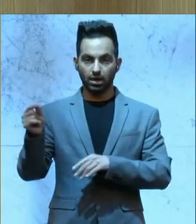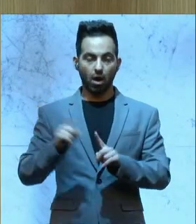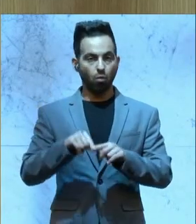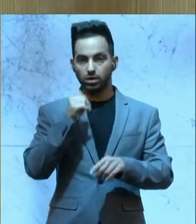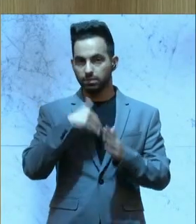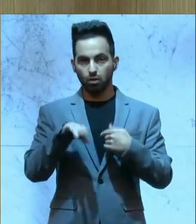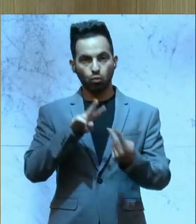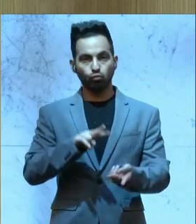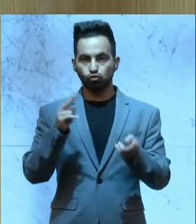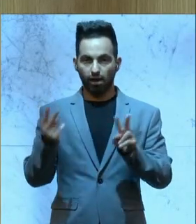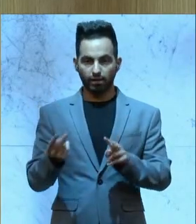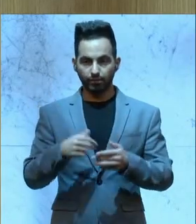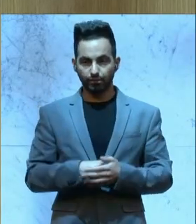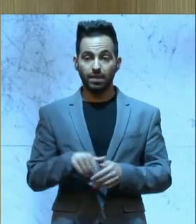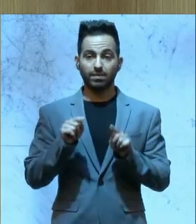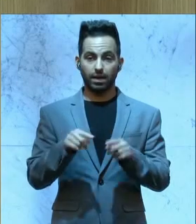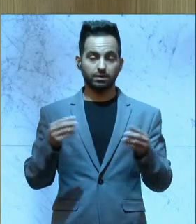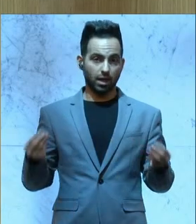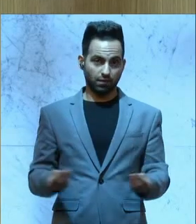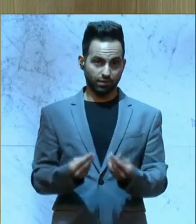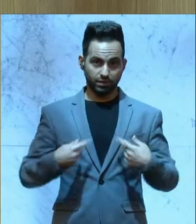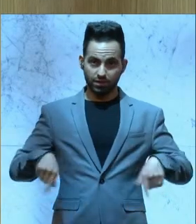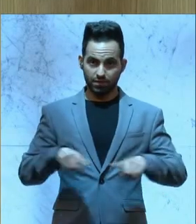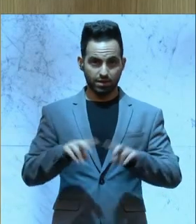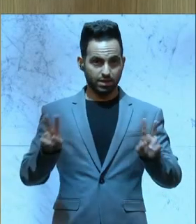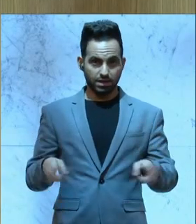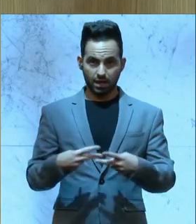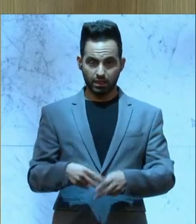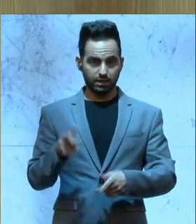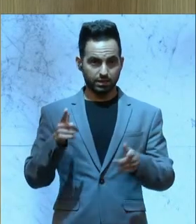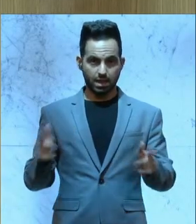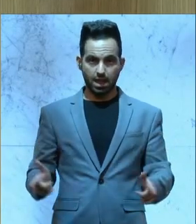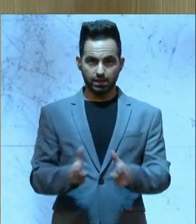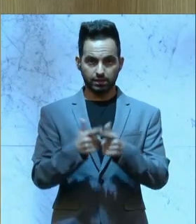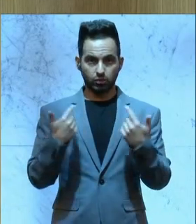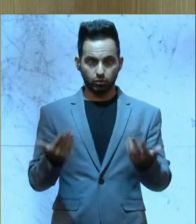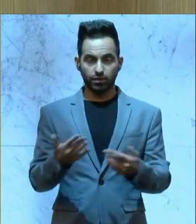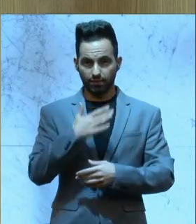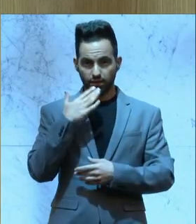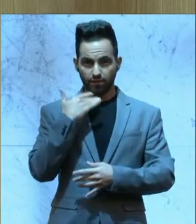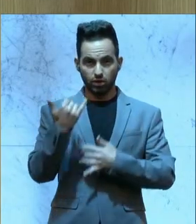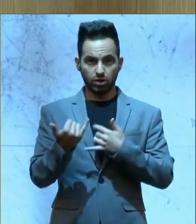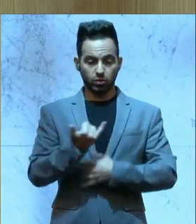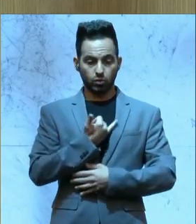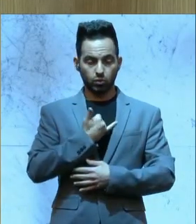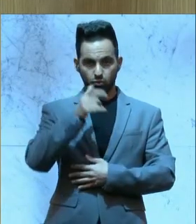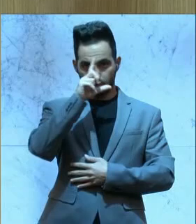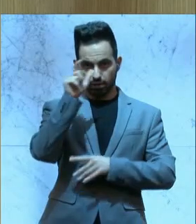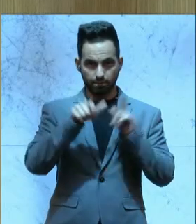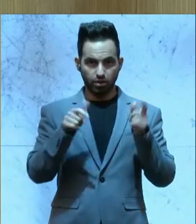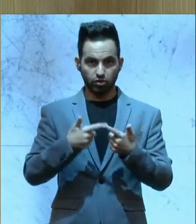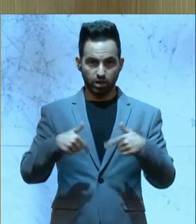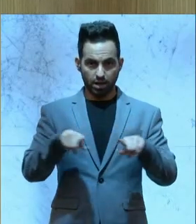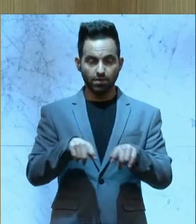um. Und das ist etwas, das können wir uns nicht leisten. Wir haben viele, viele junge Menschen in unserem Land. Und